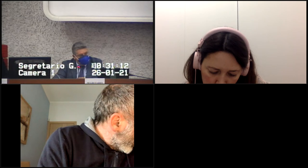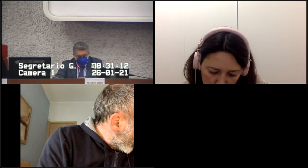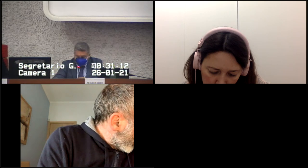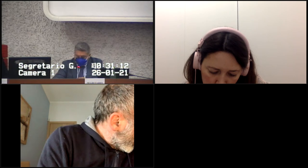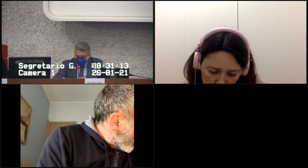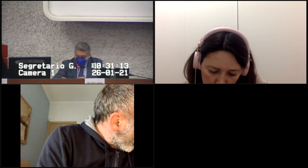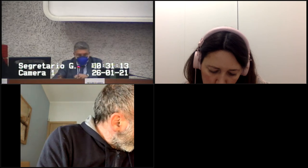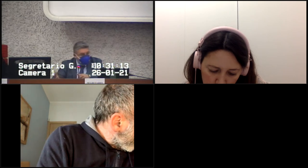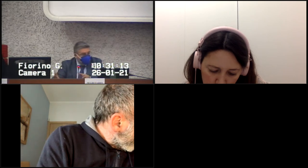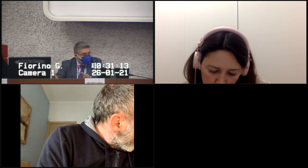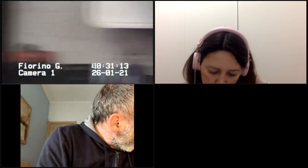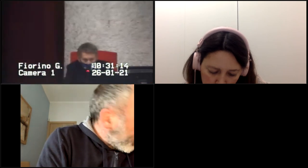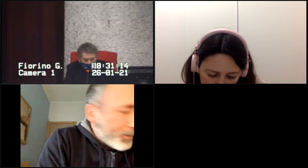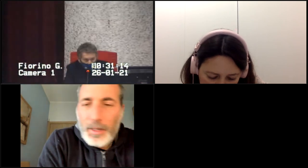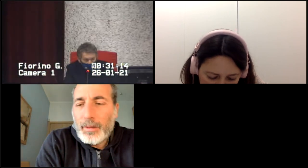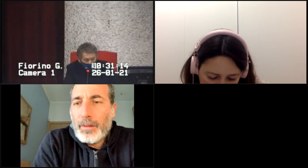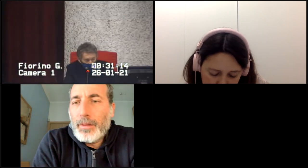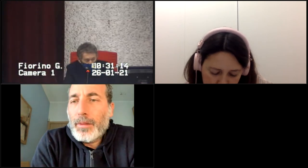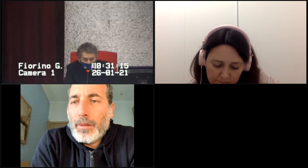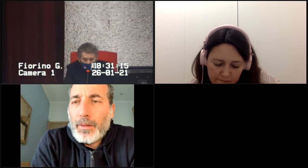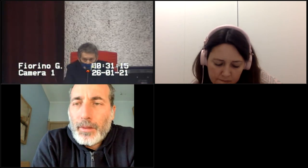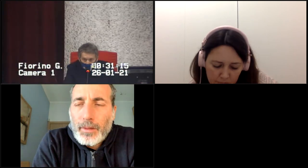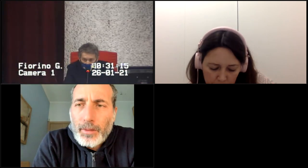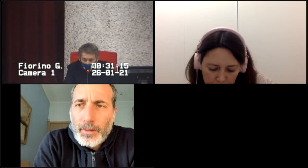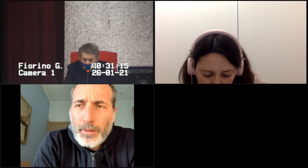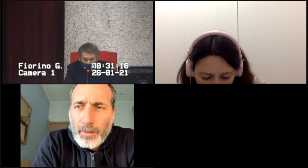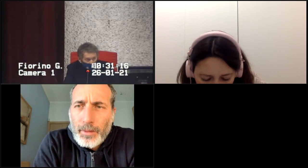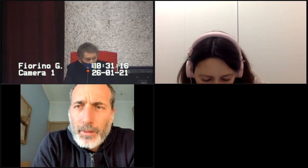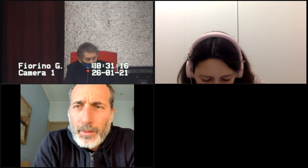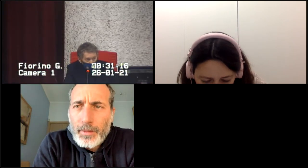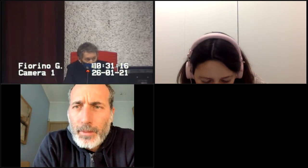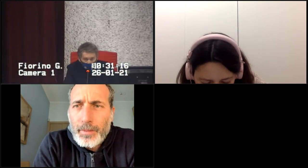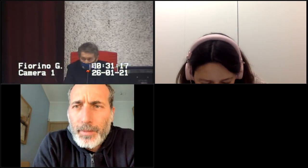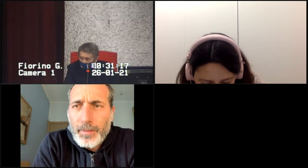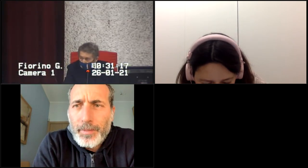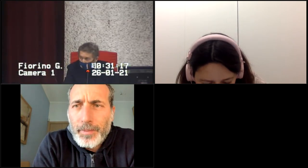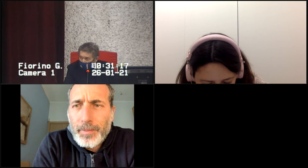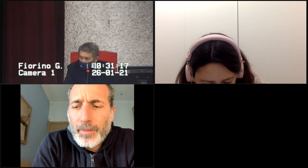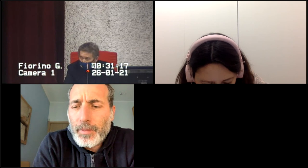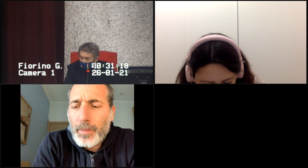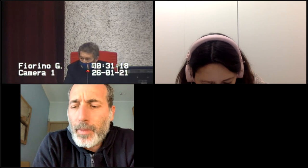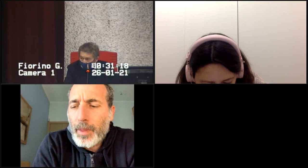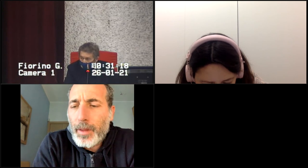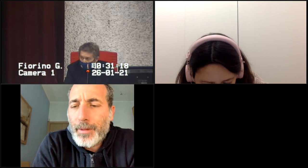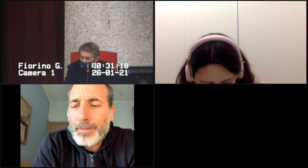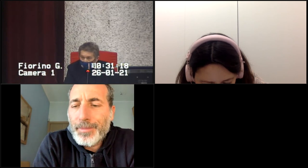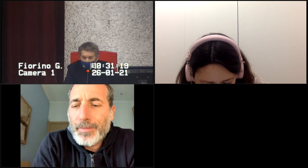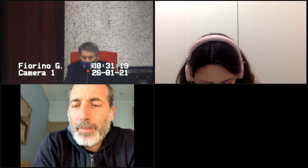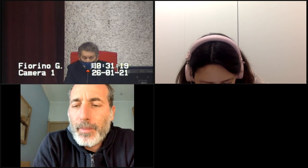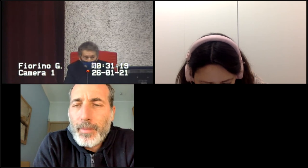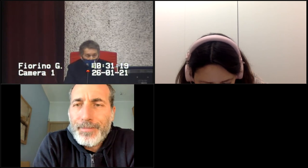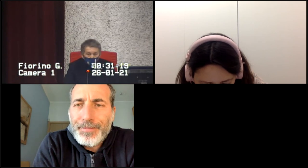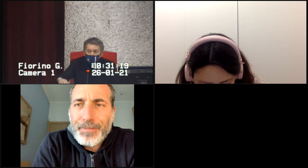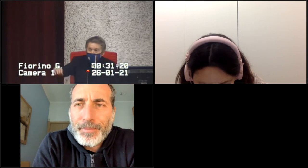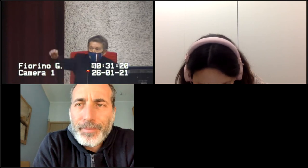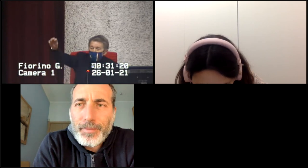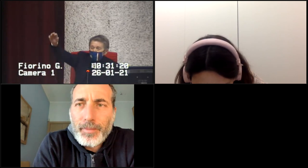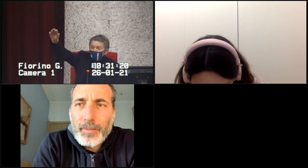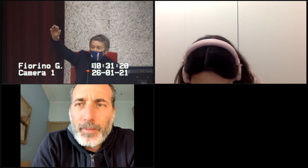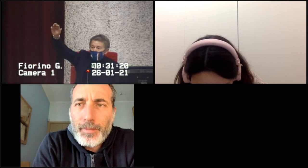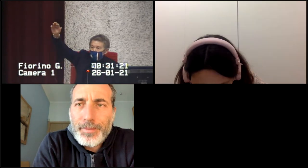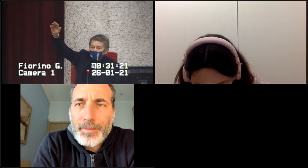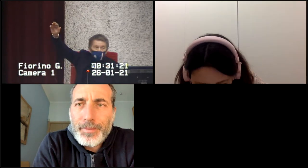astenute, 22 votanti. Passiamo all'immediata eseguibilità, alla votazione. Favorevoli?